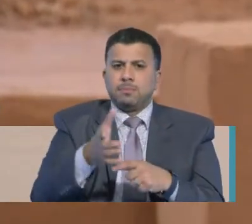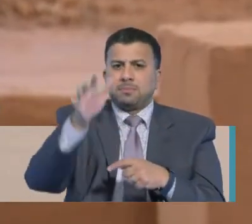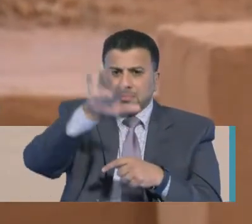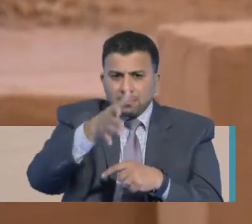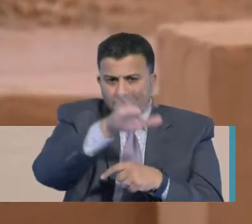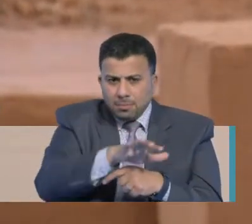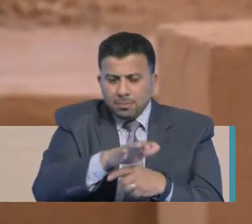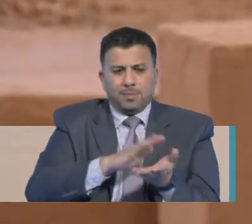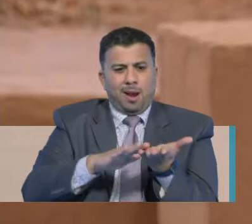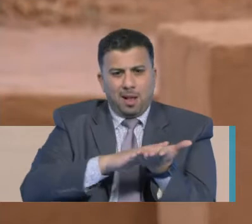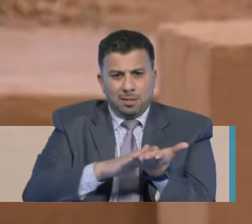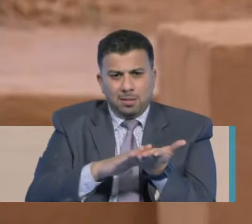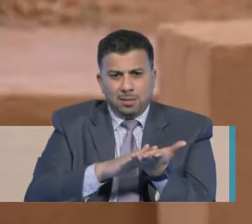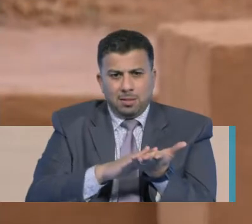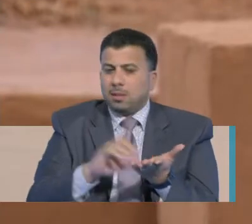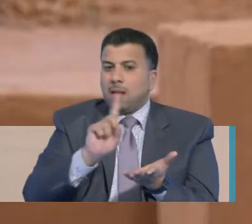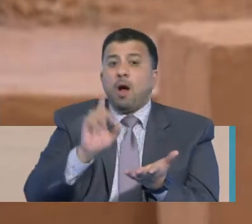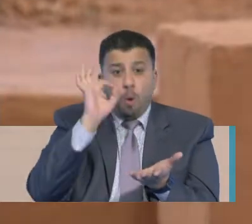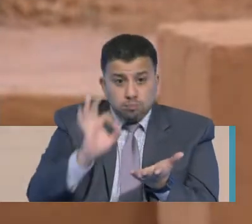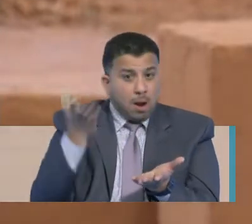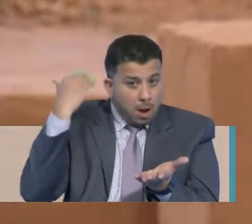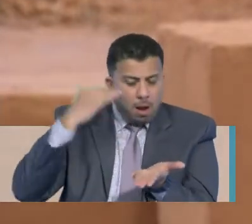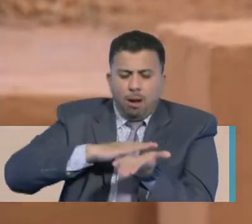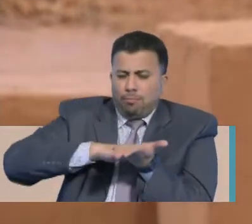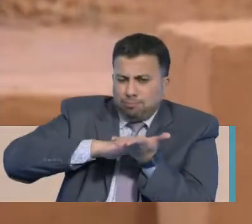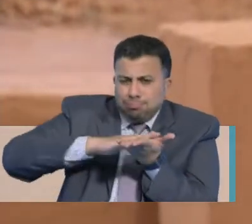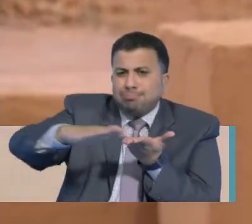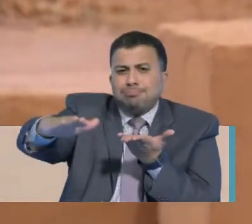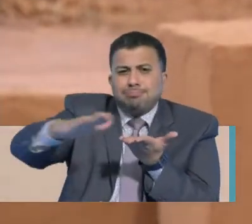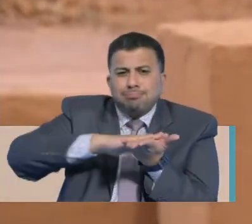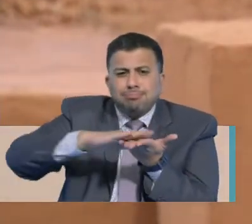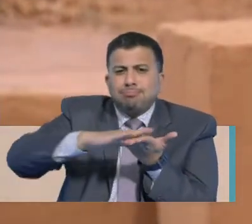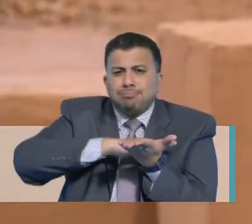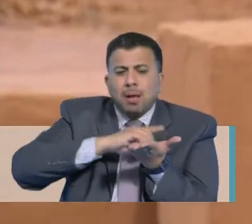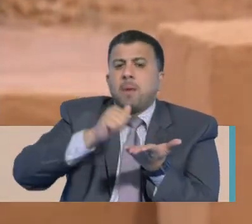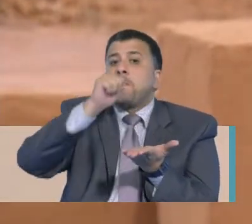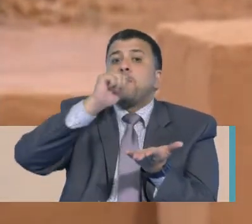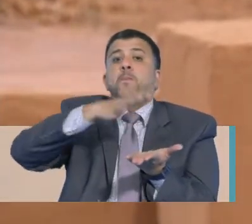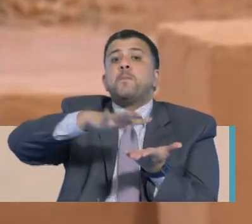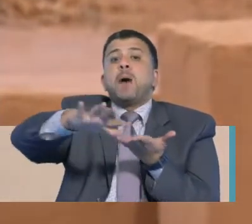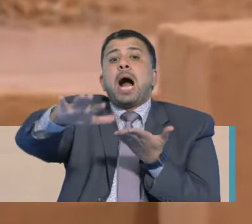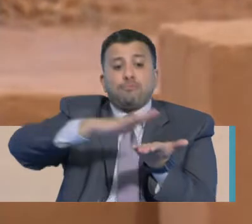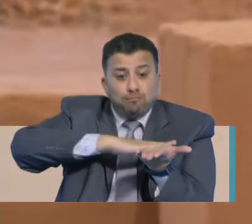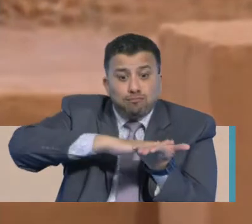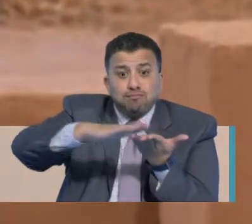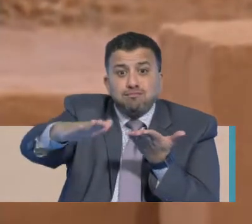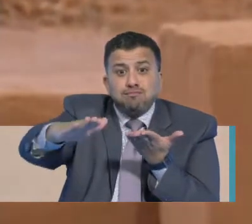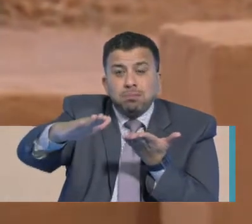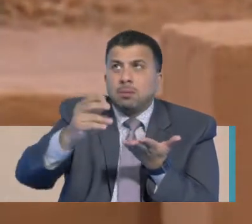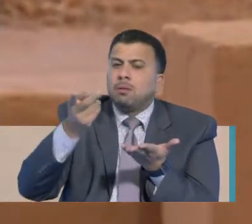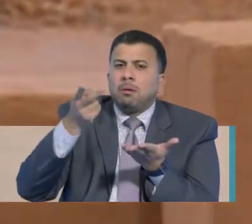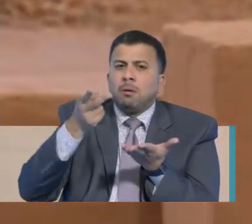أرض، لا هي كلها أرض متصلة من هذا المكان إلى البحر وفيها مجاري